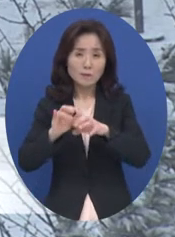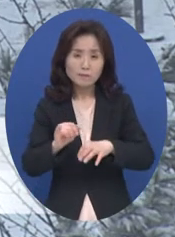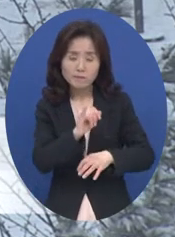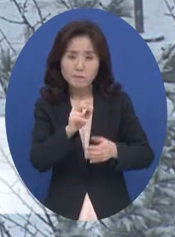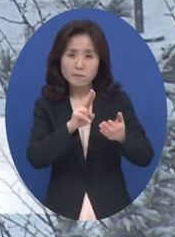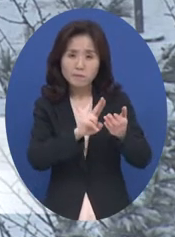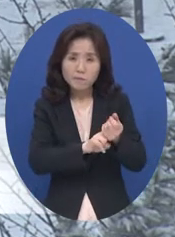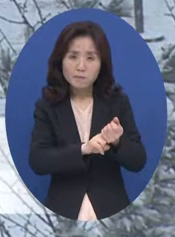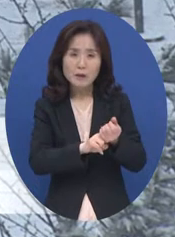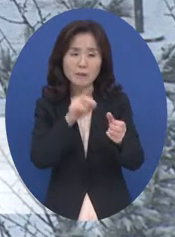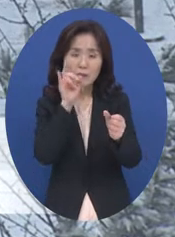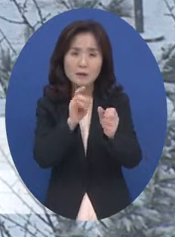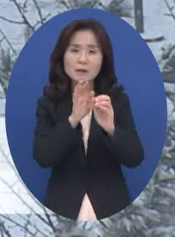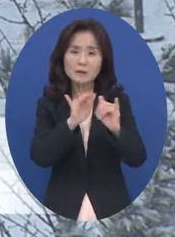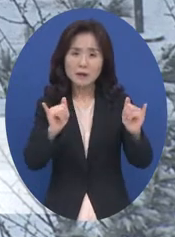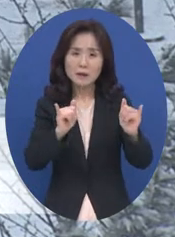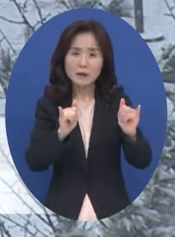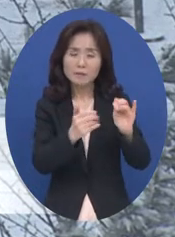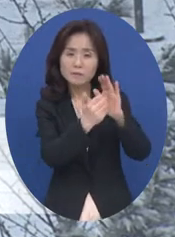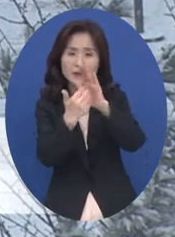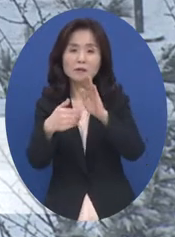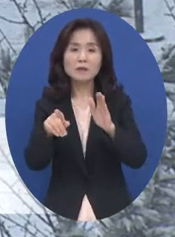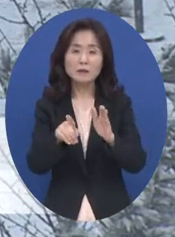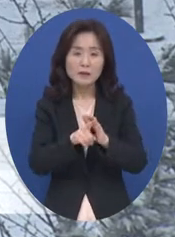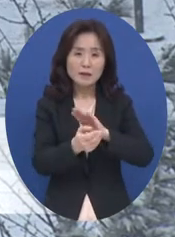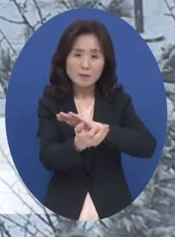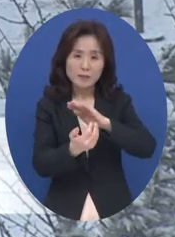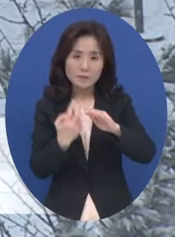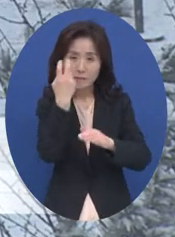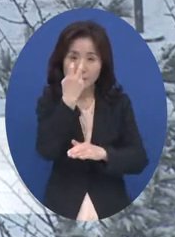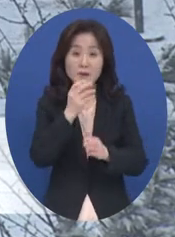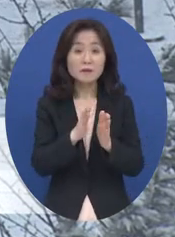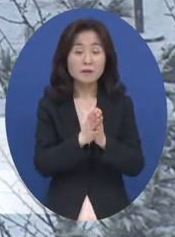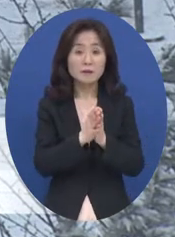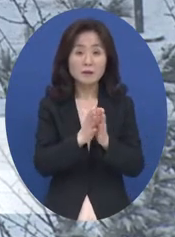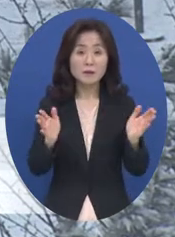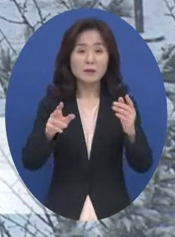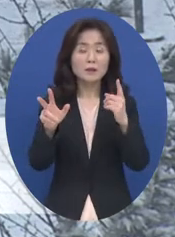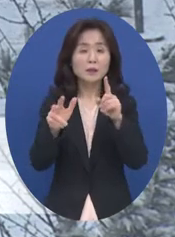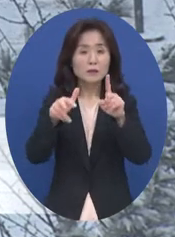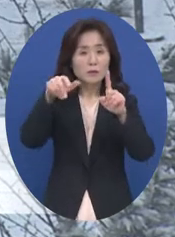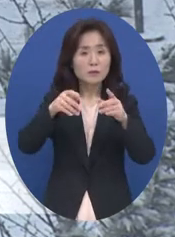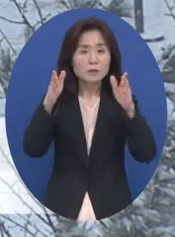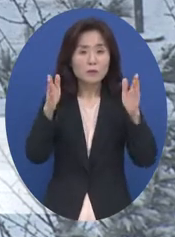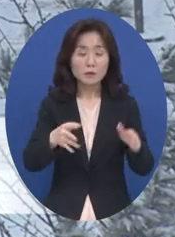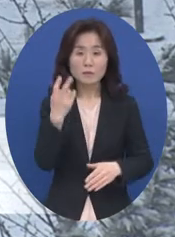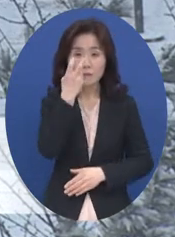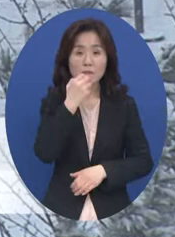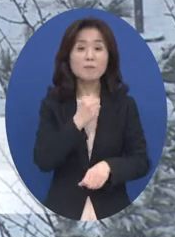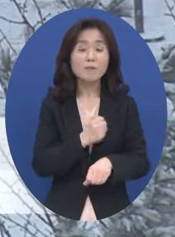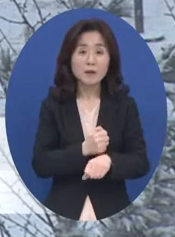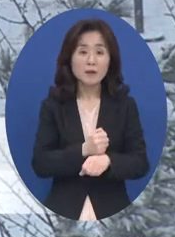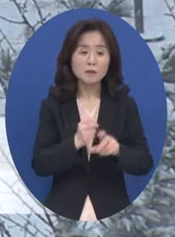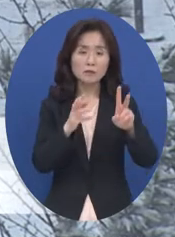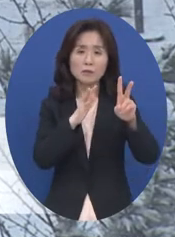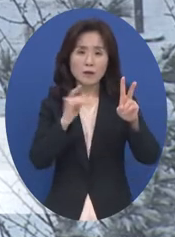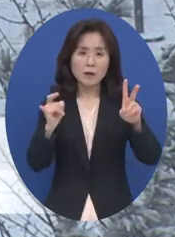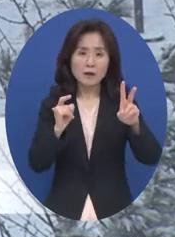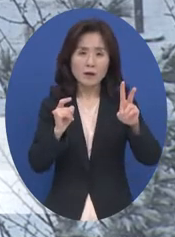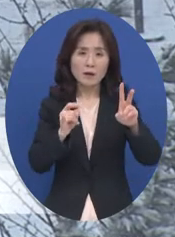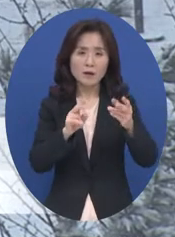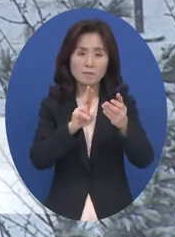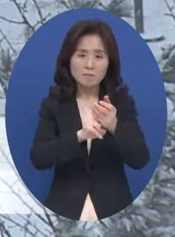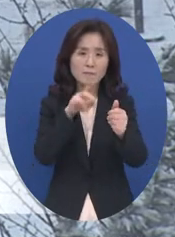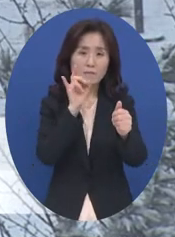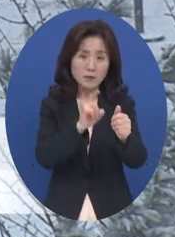감염의 위험을 아예 차단하기 위해서 선제 검사에 나선 건데요. 일주일에 걸쳐 검사를 받았고 두 명의 숨은